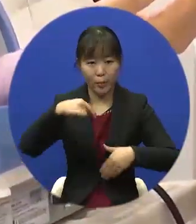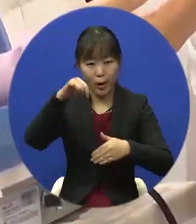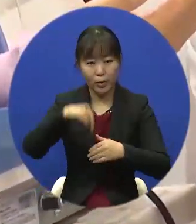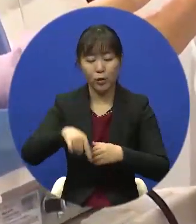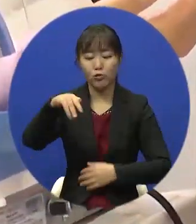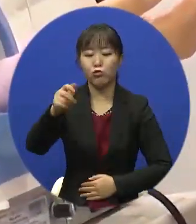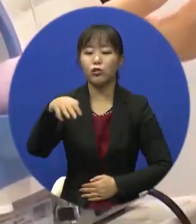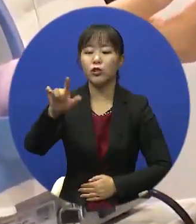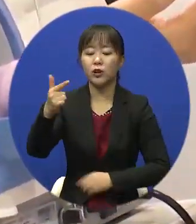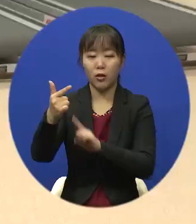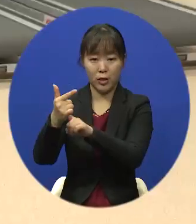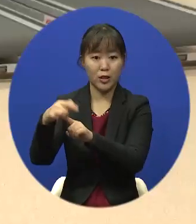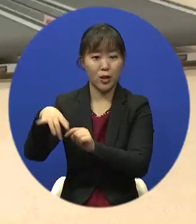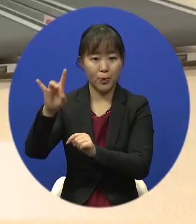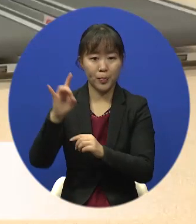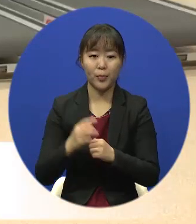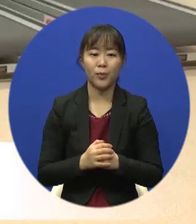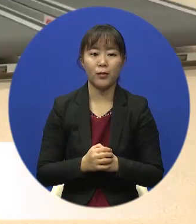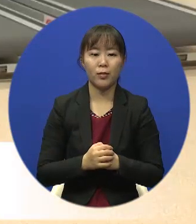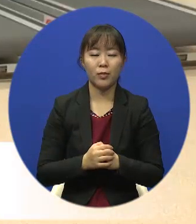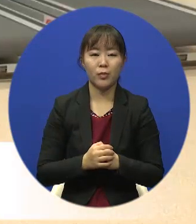처음입니다.